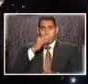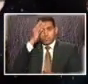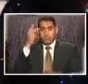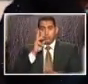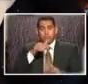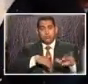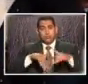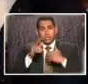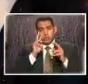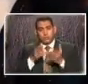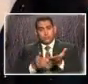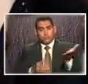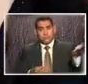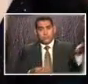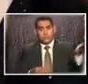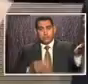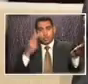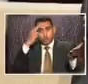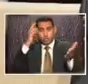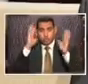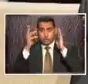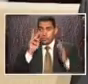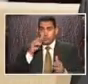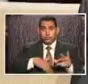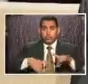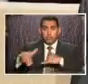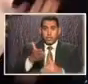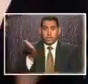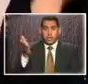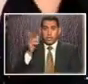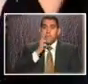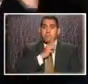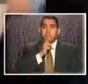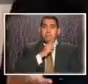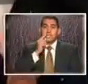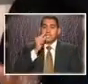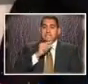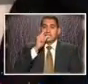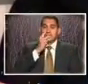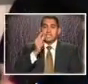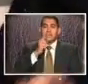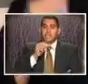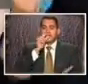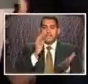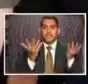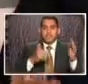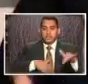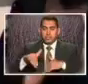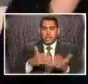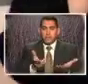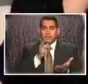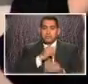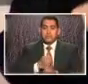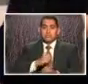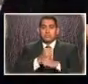تعال تفرج على شوارعنا، على شوارعنا، فين الطهارة؟ فين تطبيق الدين؟ فين تطبيق